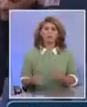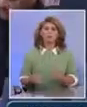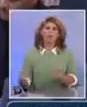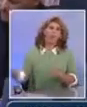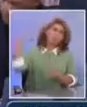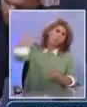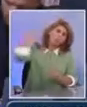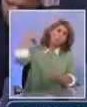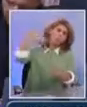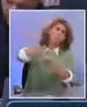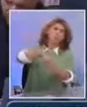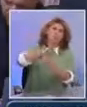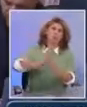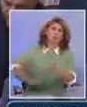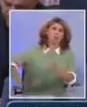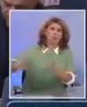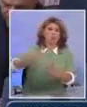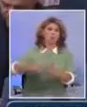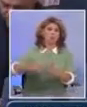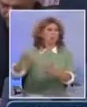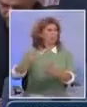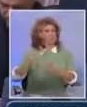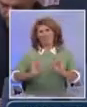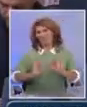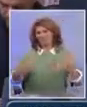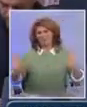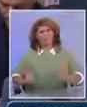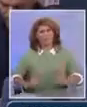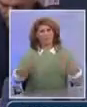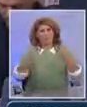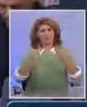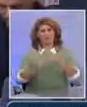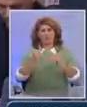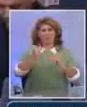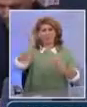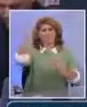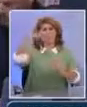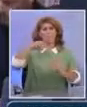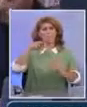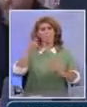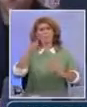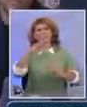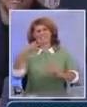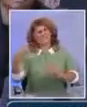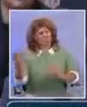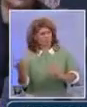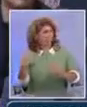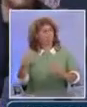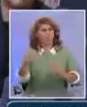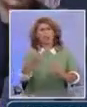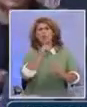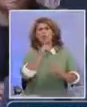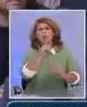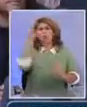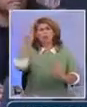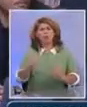δουλείας. Δεν ήταν καμία επανάσταση ταξική, μαρξιστική, όπως και ο ίδιος ο